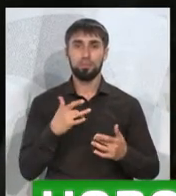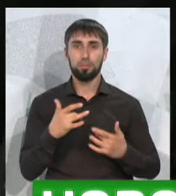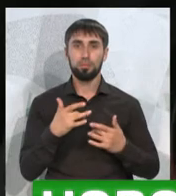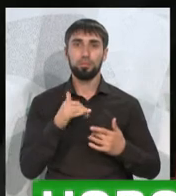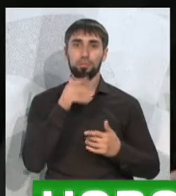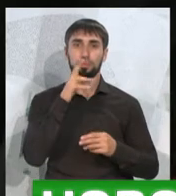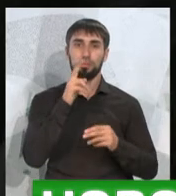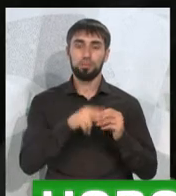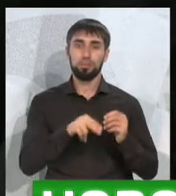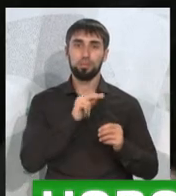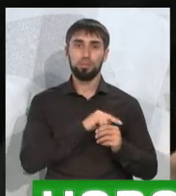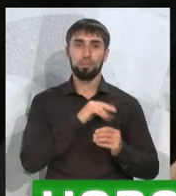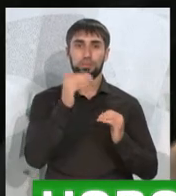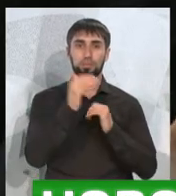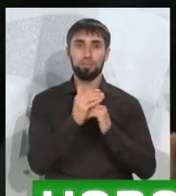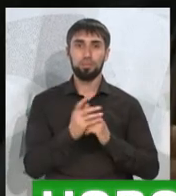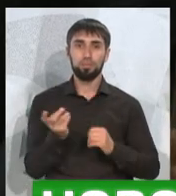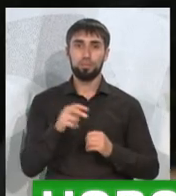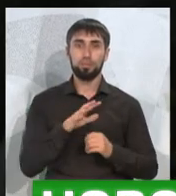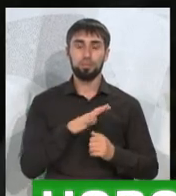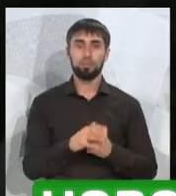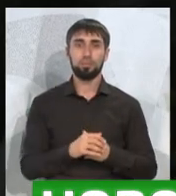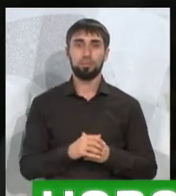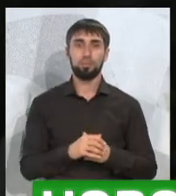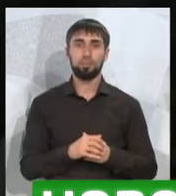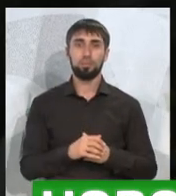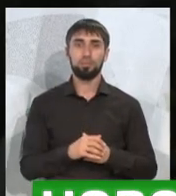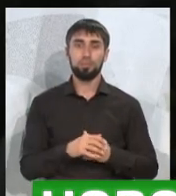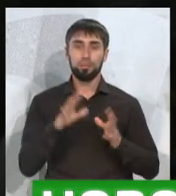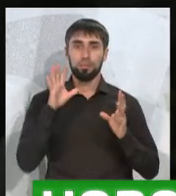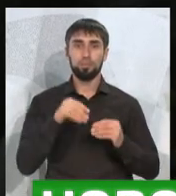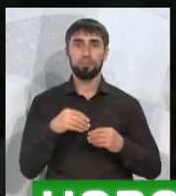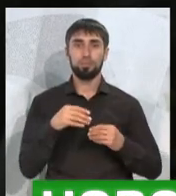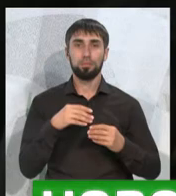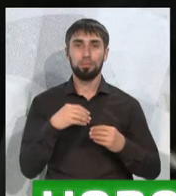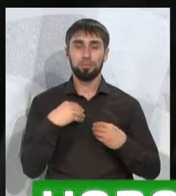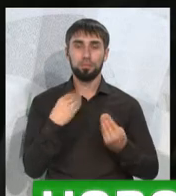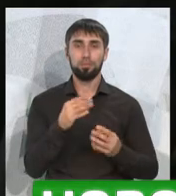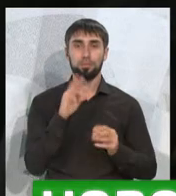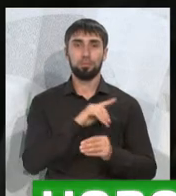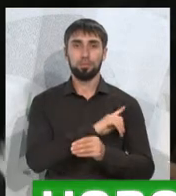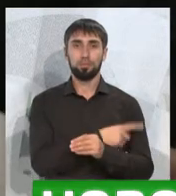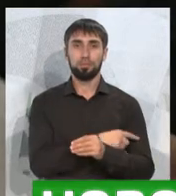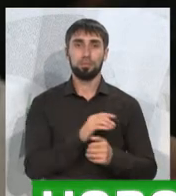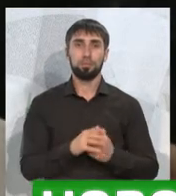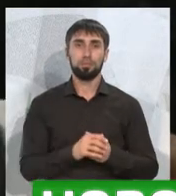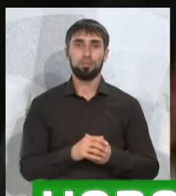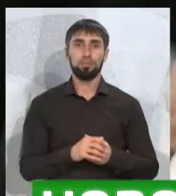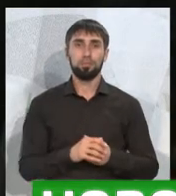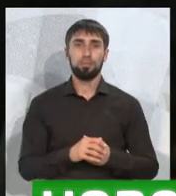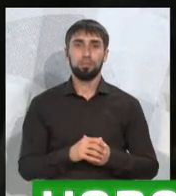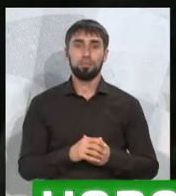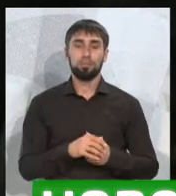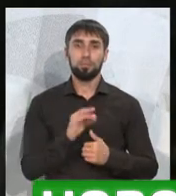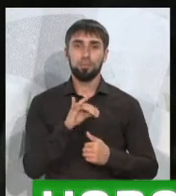работы вечером приходили, да, вот несмотря, что семья есть, отдавали все силы. Семь дней, вот, оставив все, они